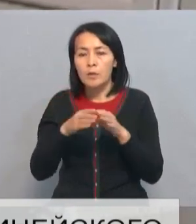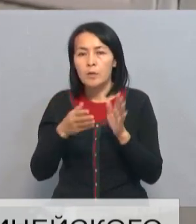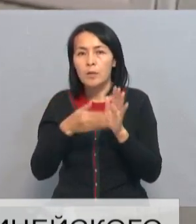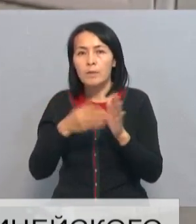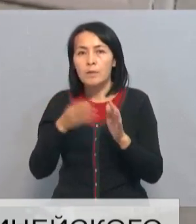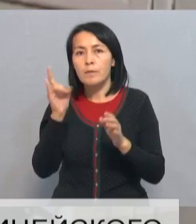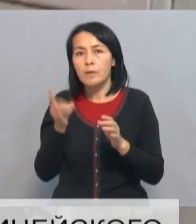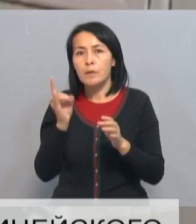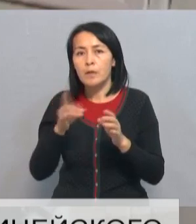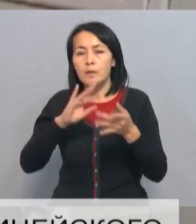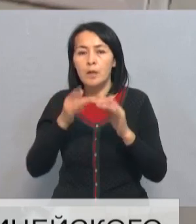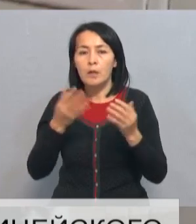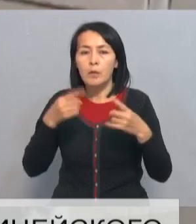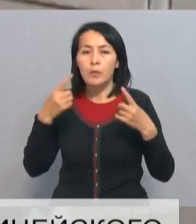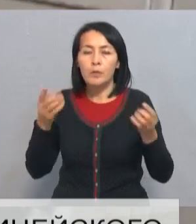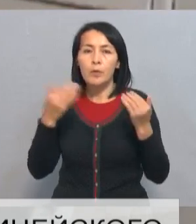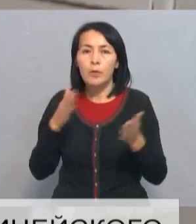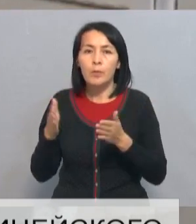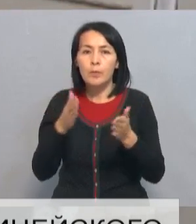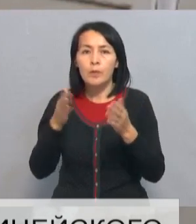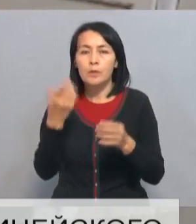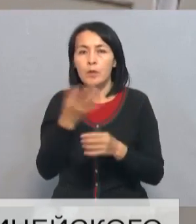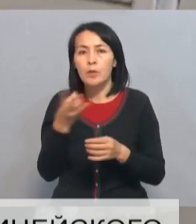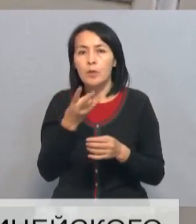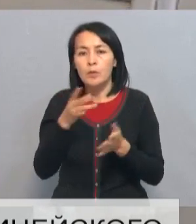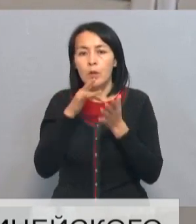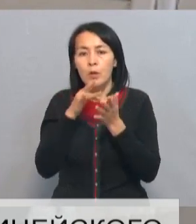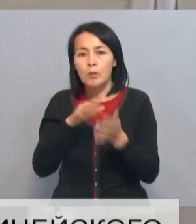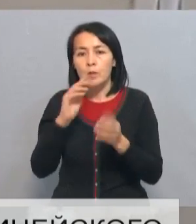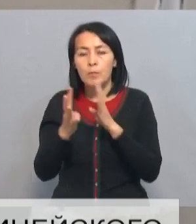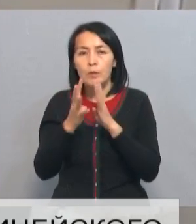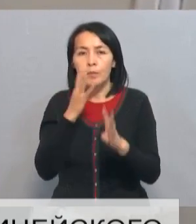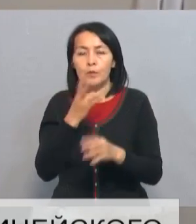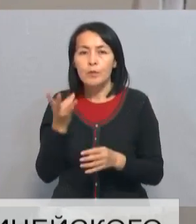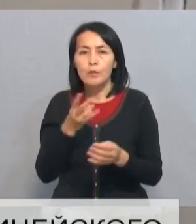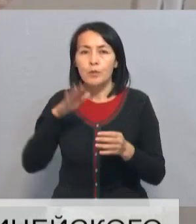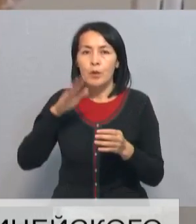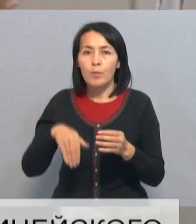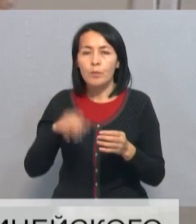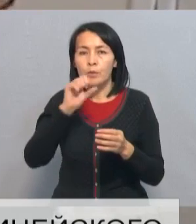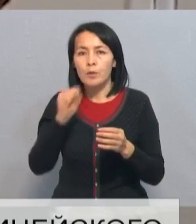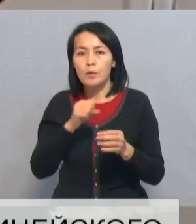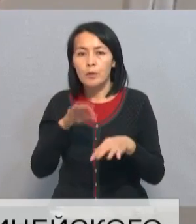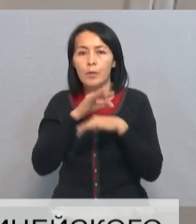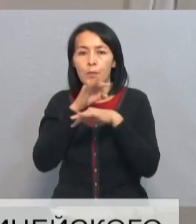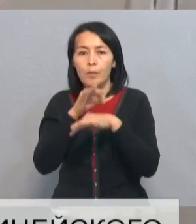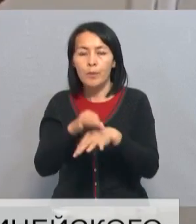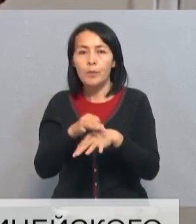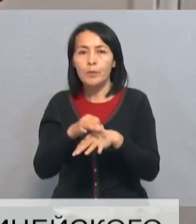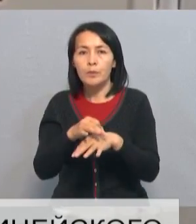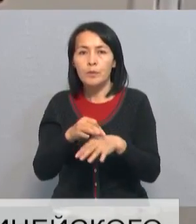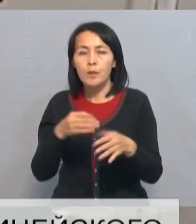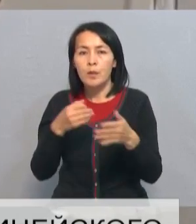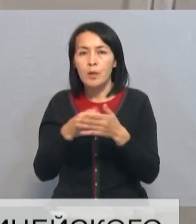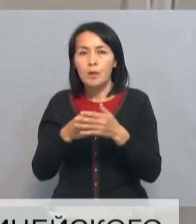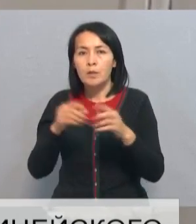такси, цифровые карты местности и путевозители, которые необходимы туристам в первую очередь. После Адельхан проводил гостей до ближайшего